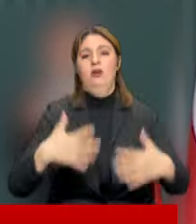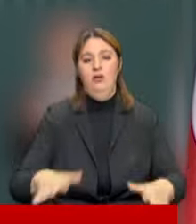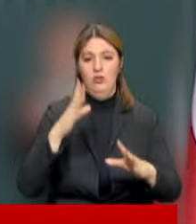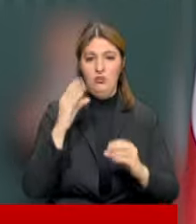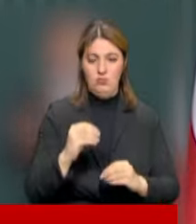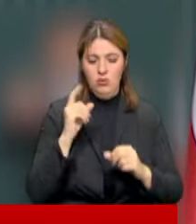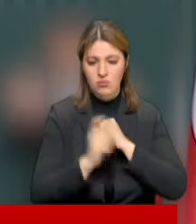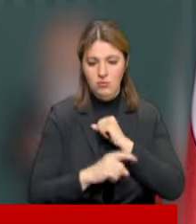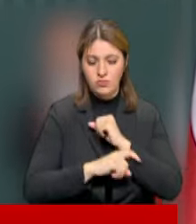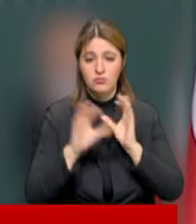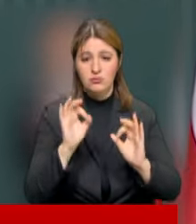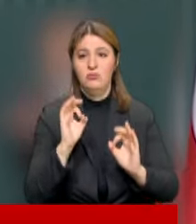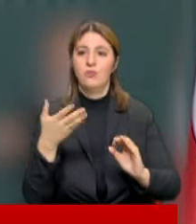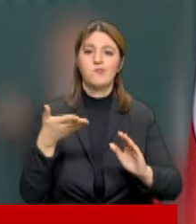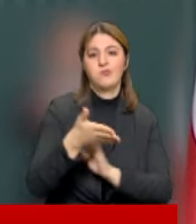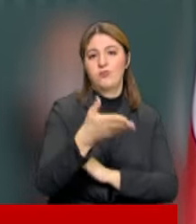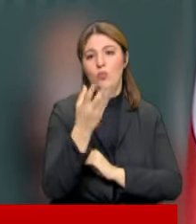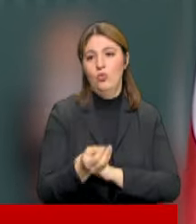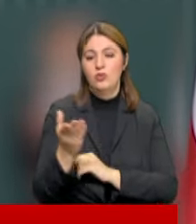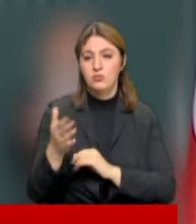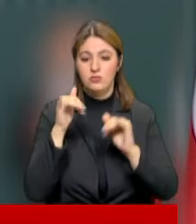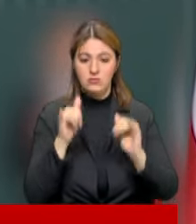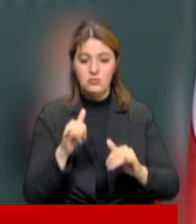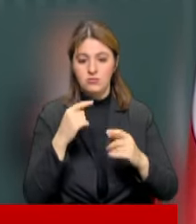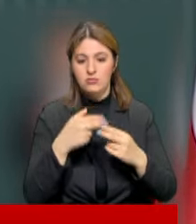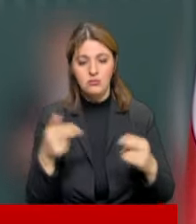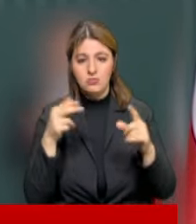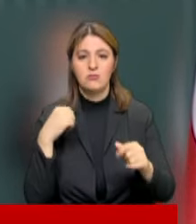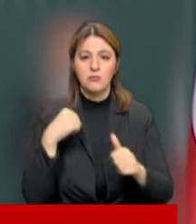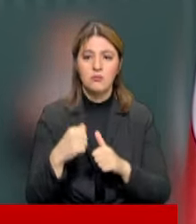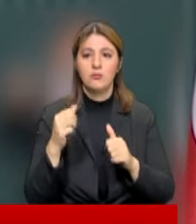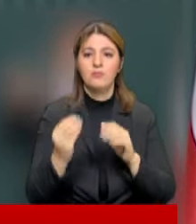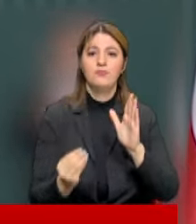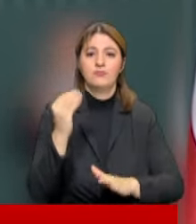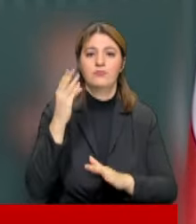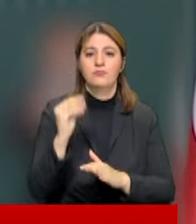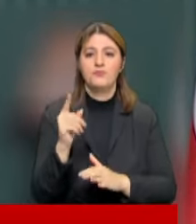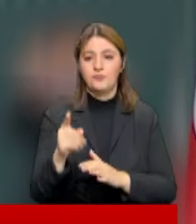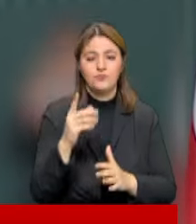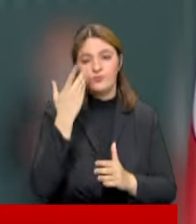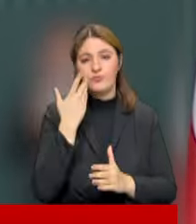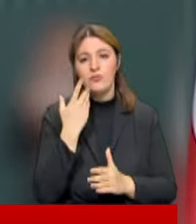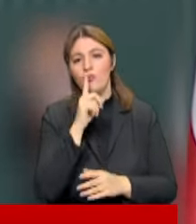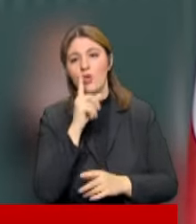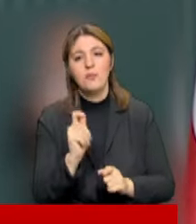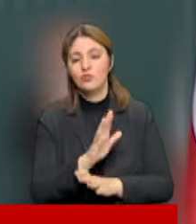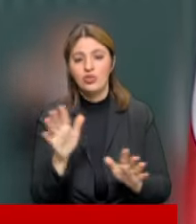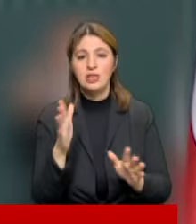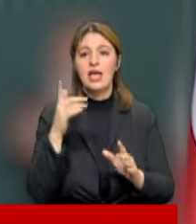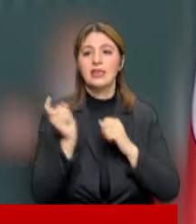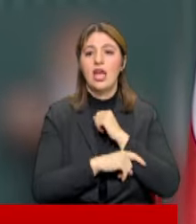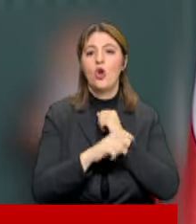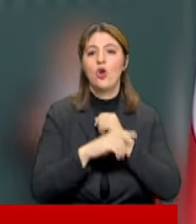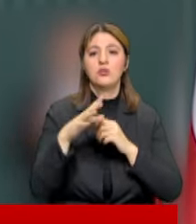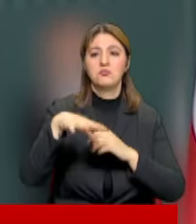terör hemen devreye girmiştir aynı senaryonun tekrar sahnelenmesine seyirci kalmayacağız terör